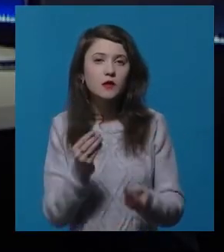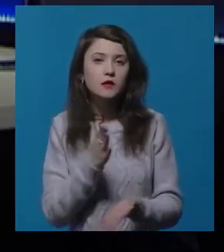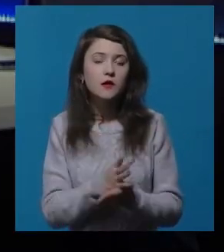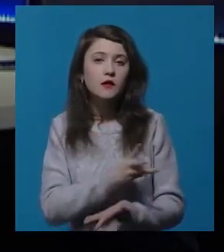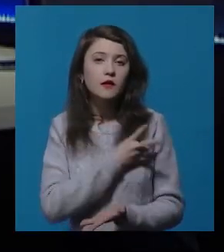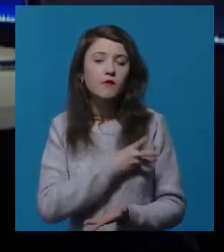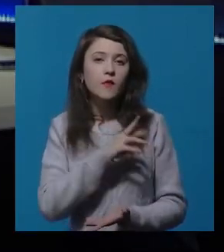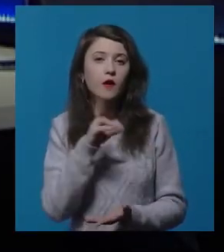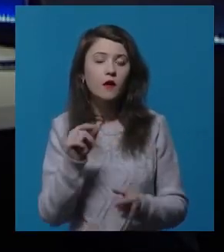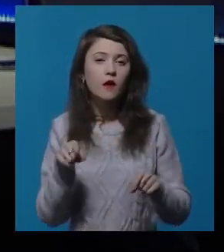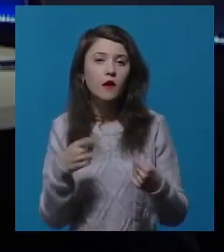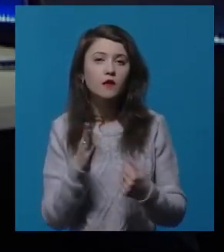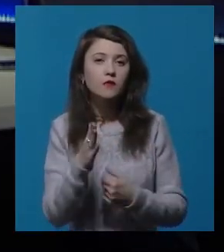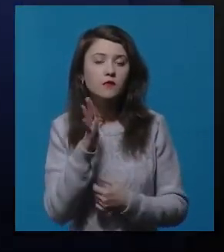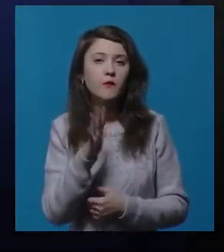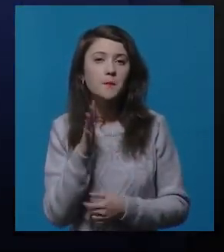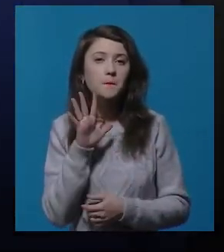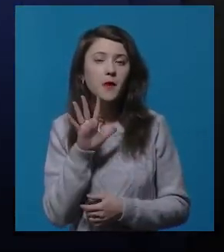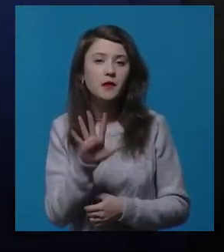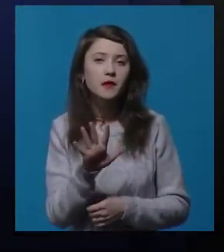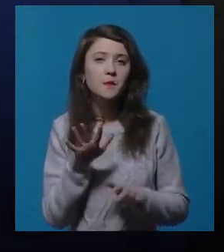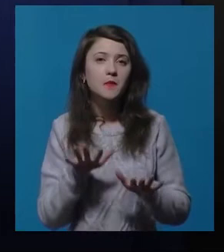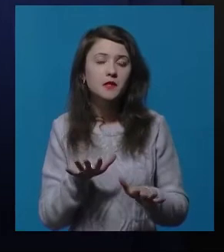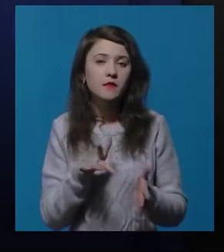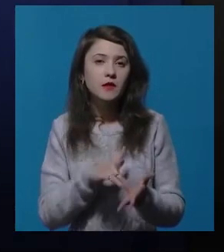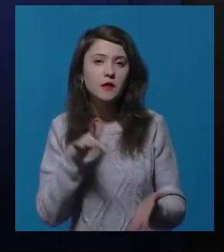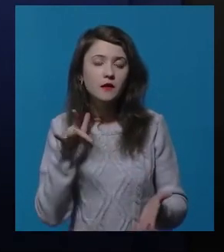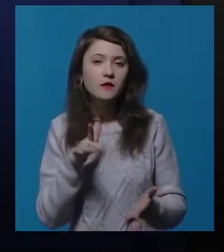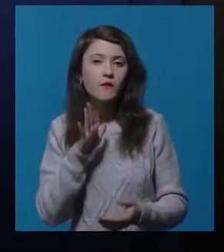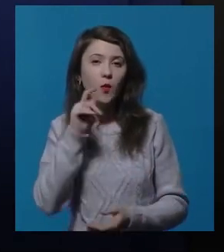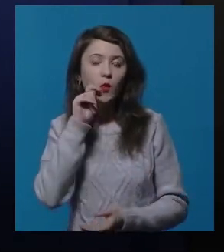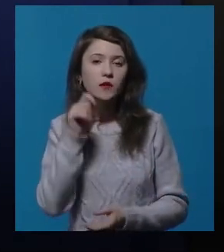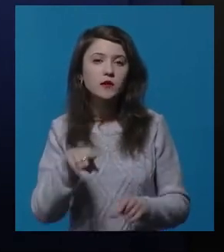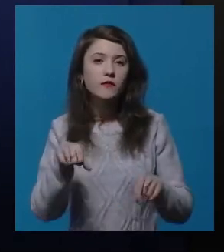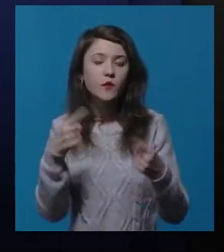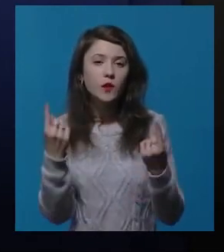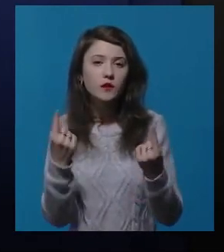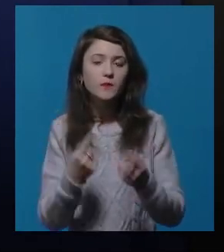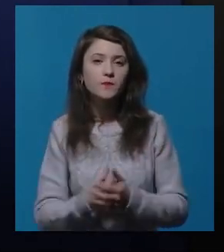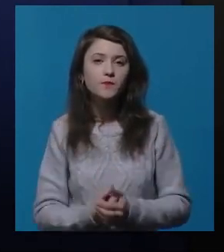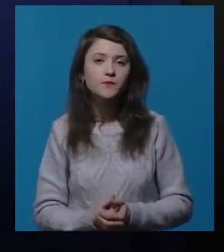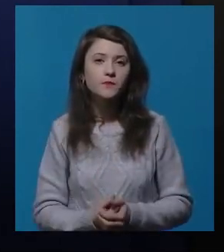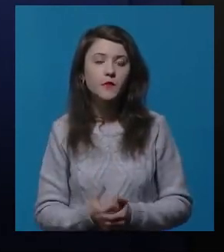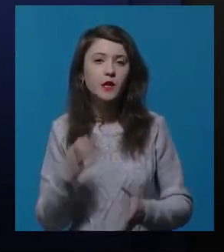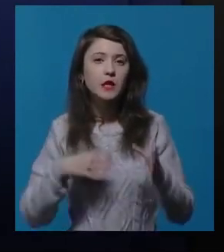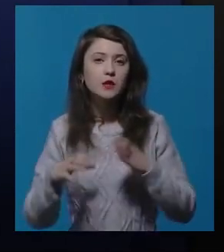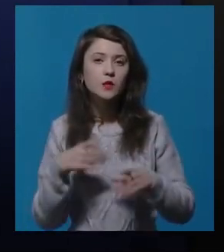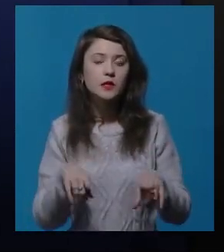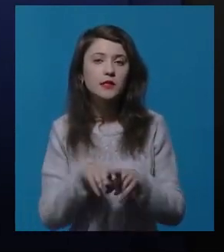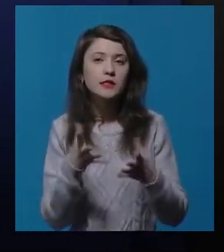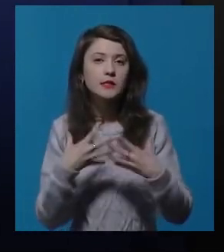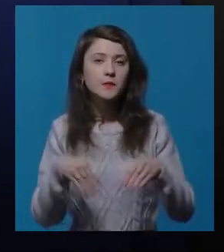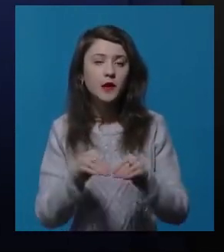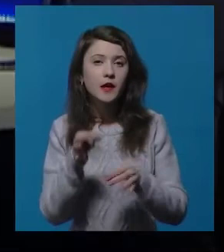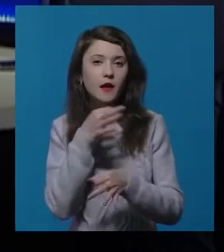яка реалізується в 5 місцевих центрах в Україні, створено інститут таких сімейних радників.